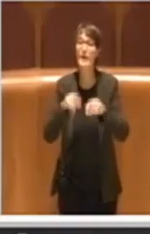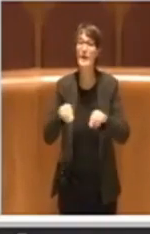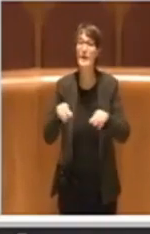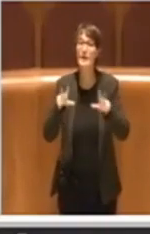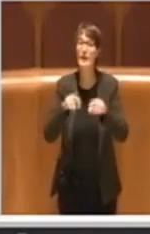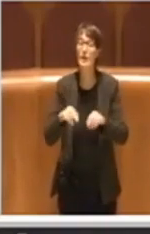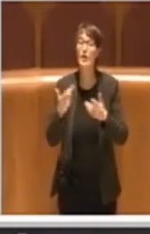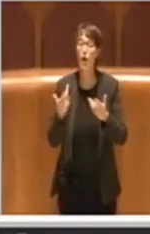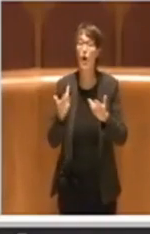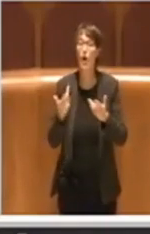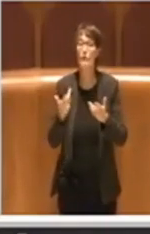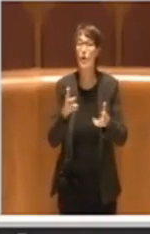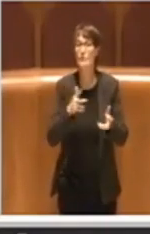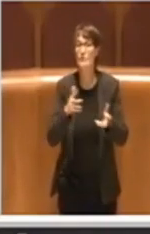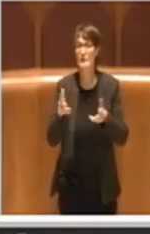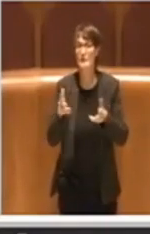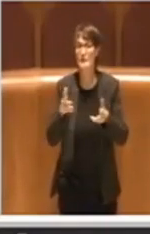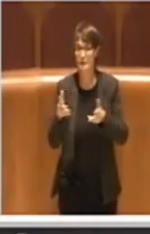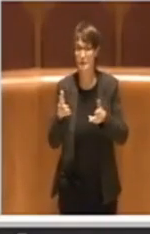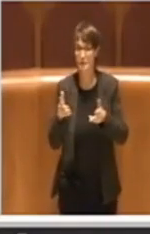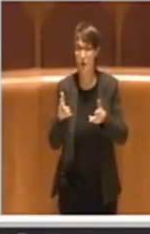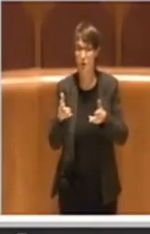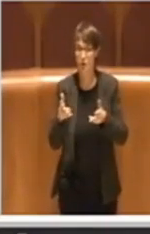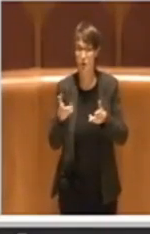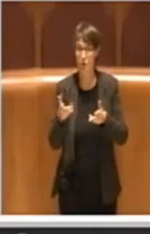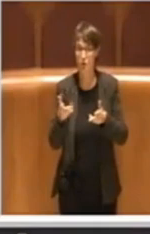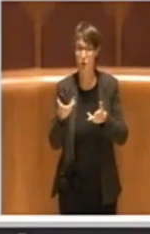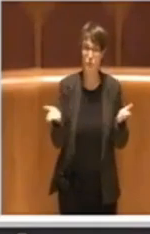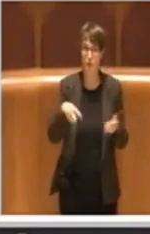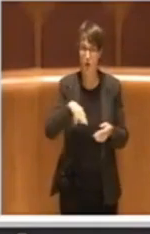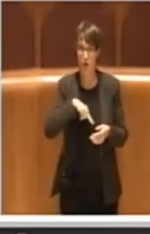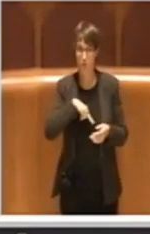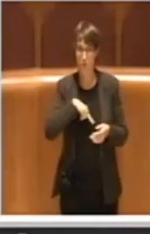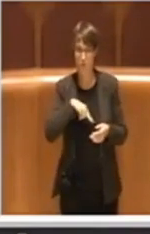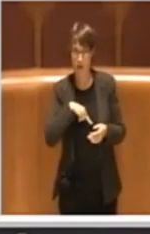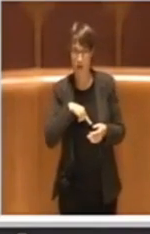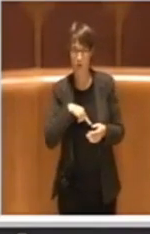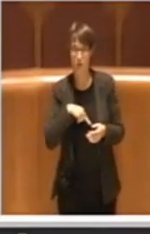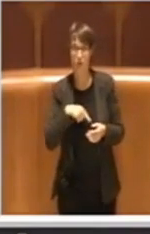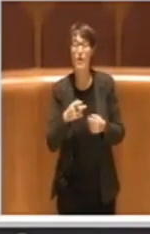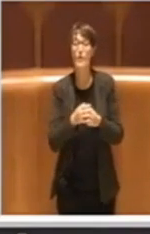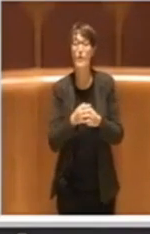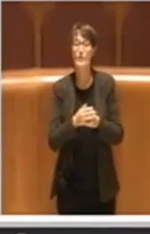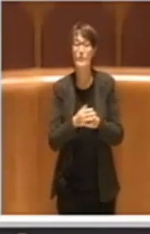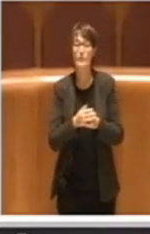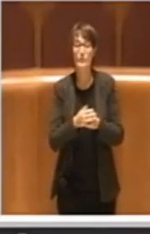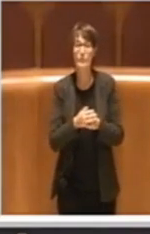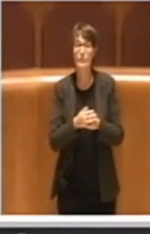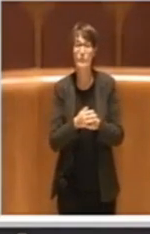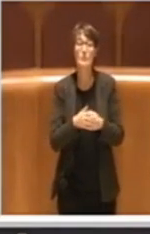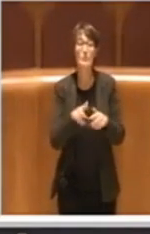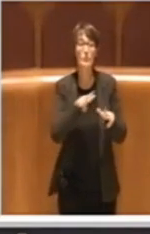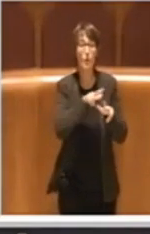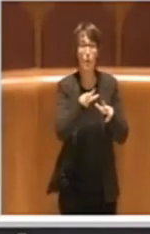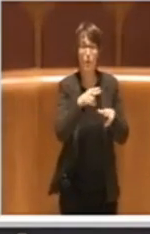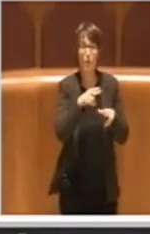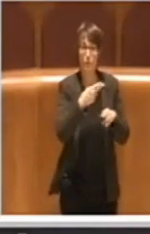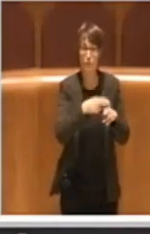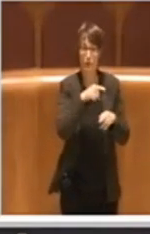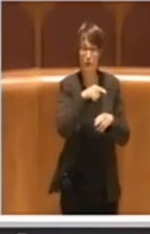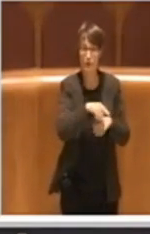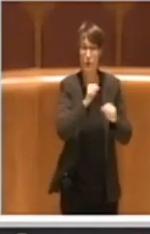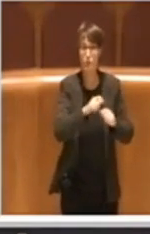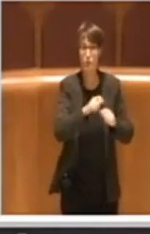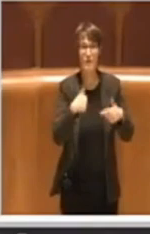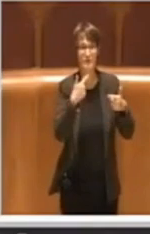a ridotte emissioni mentre per quanto riguarda i compiti del comune di roma ha stabilito la concessione di contributi o altre